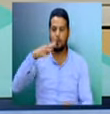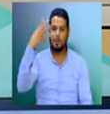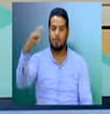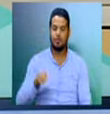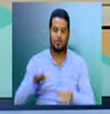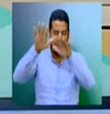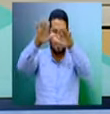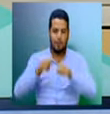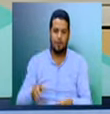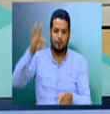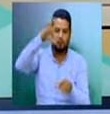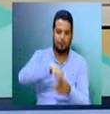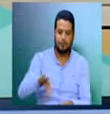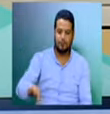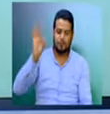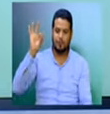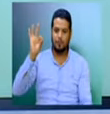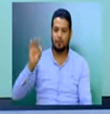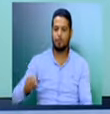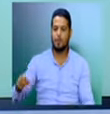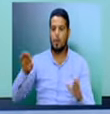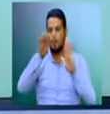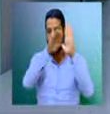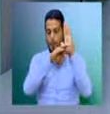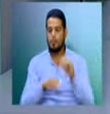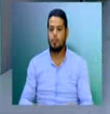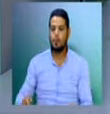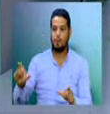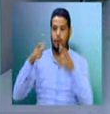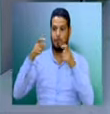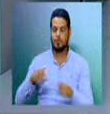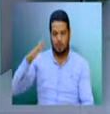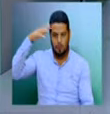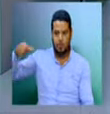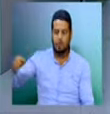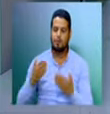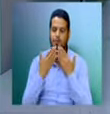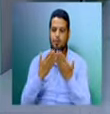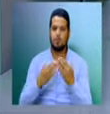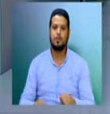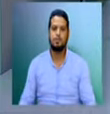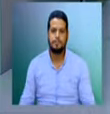على برنامج فرصة، وكونوا معنا، وشكرا لكم، والسلام عليكم ورحمة الله تعالى وبركاته.